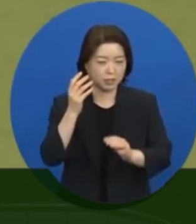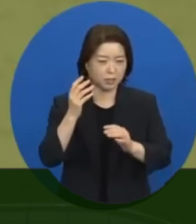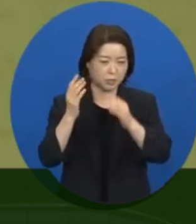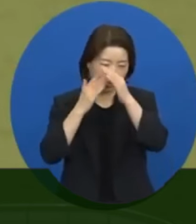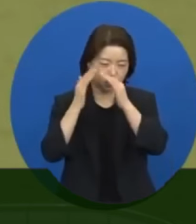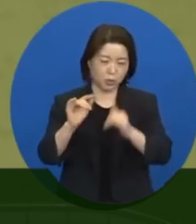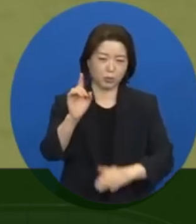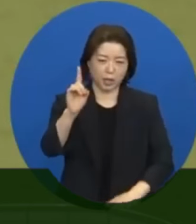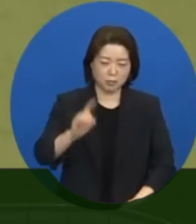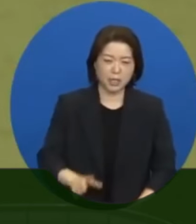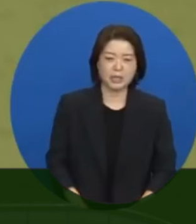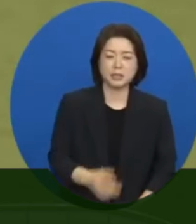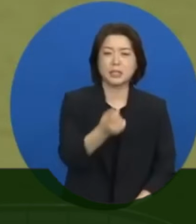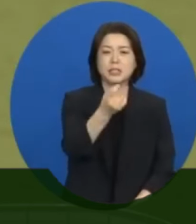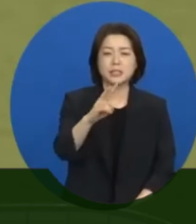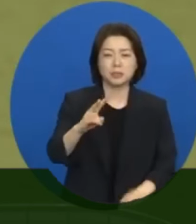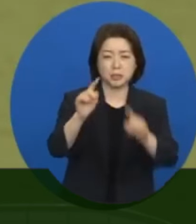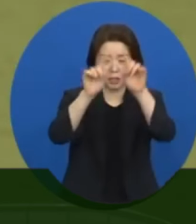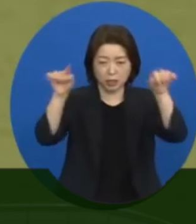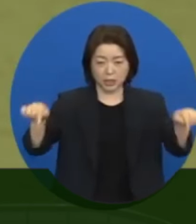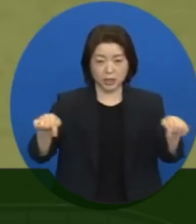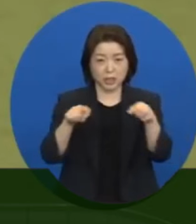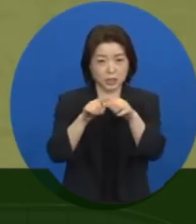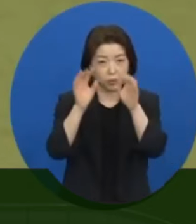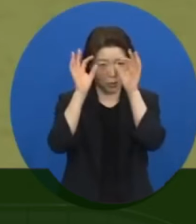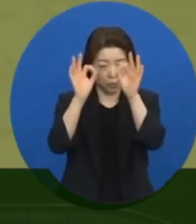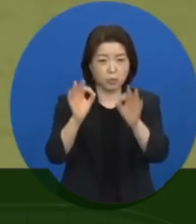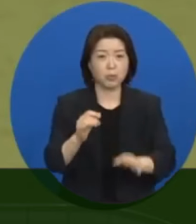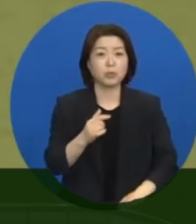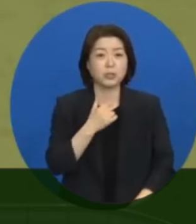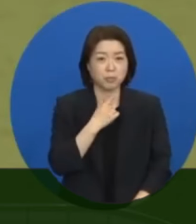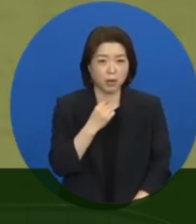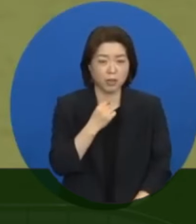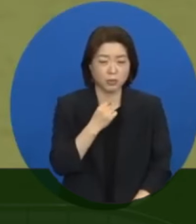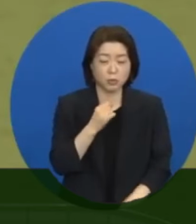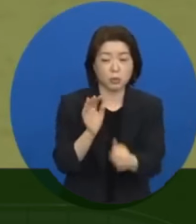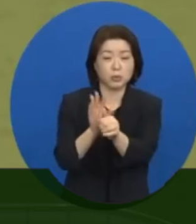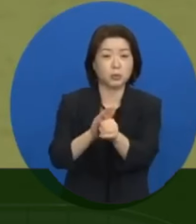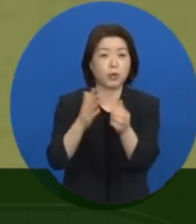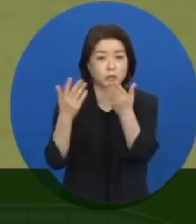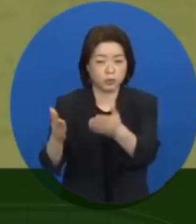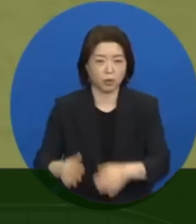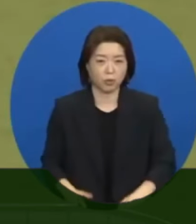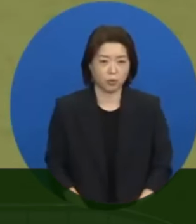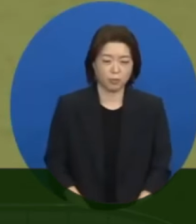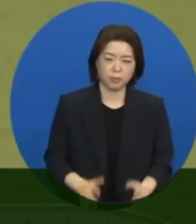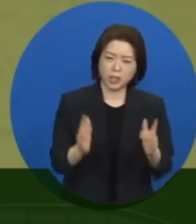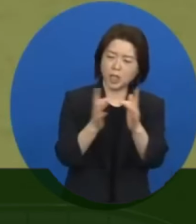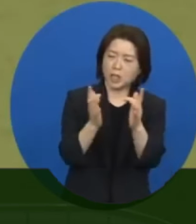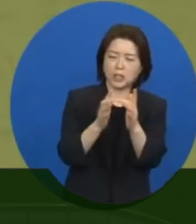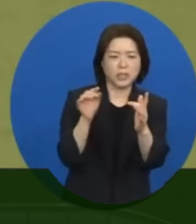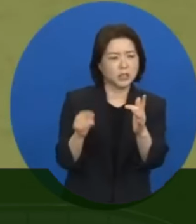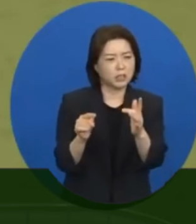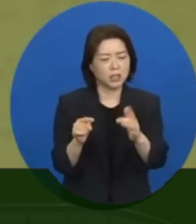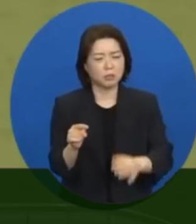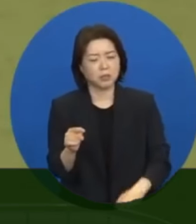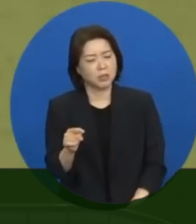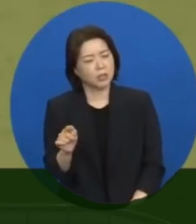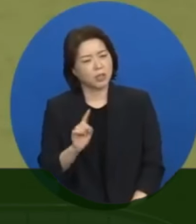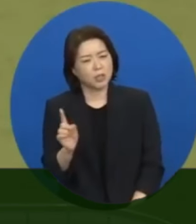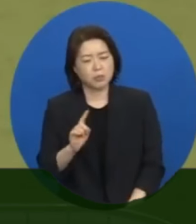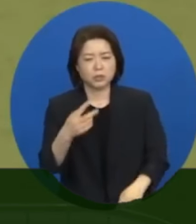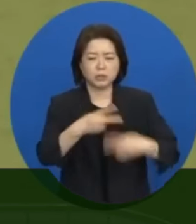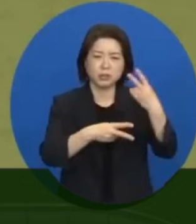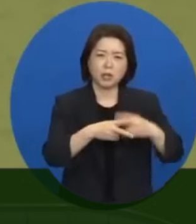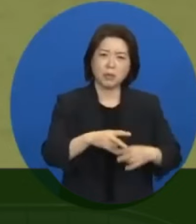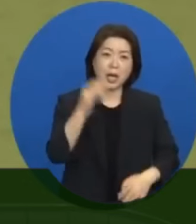갔습니다 인터넷 스트리밍으로 한국 드라마를 볼 수 있다던데 어떻게 보는지 모르신다고 하시길래 제가 스트리밍 스틱을 하나 사 가지고